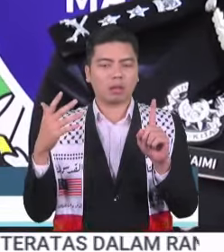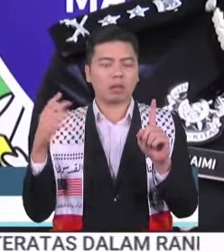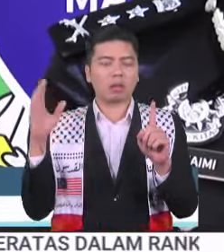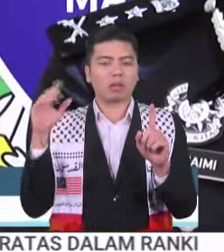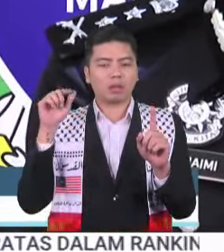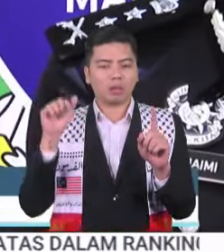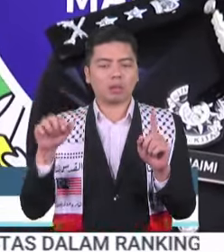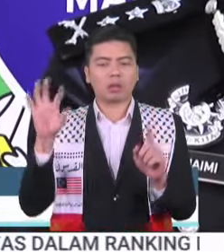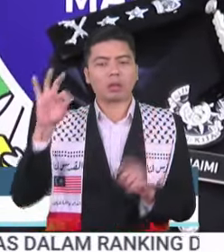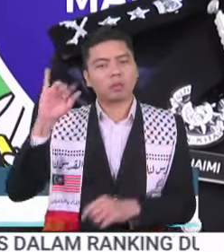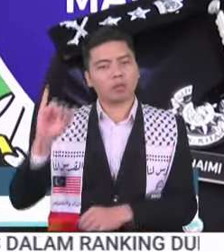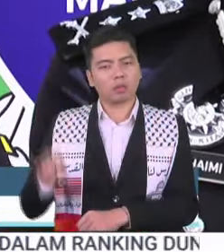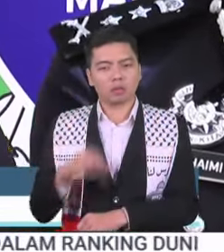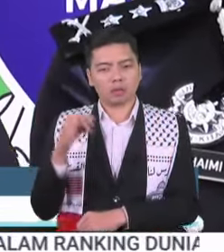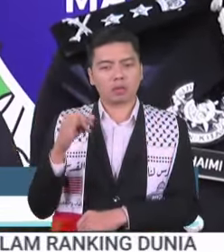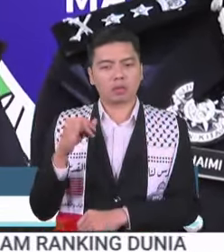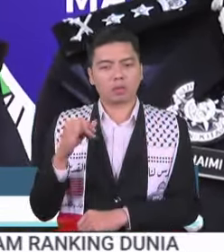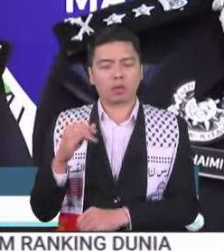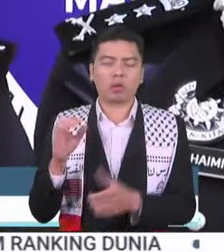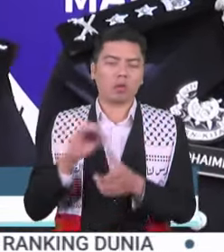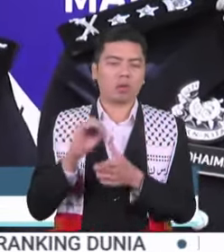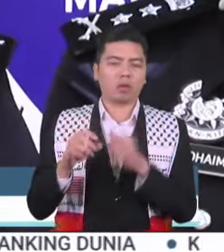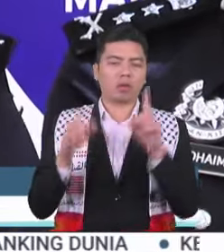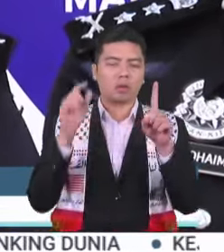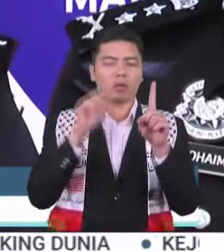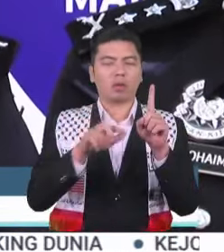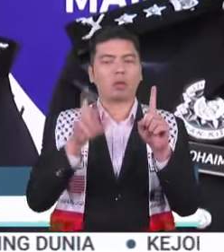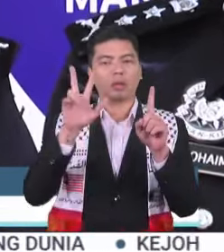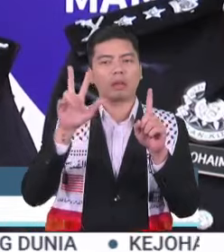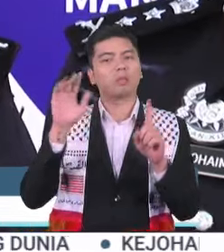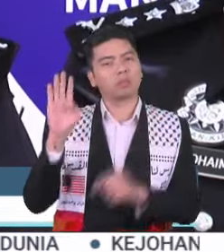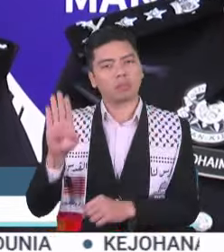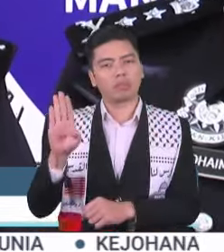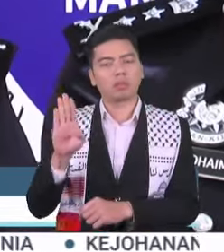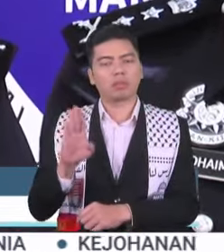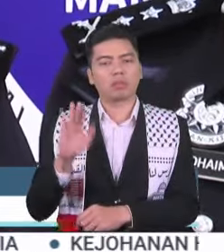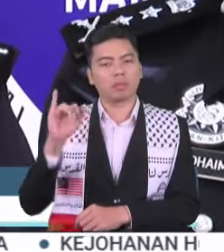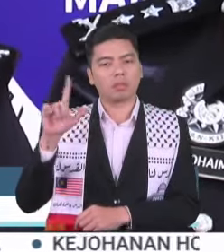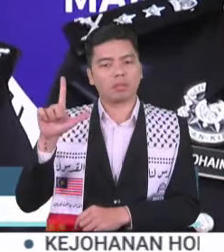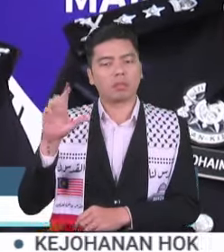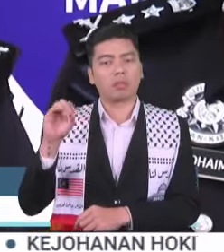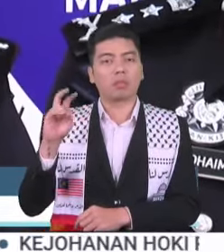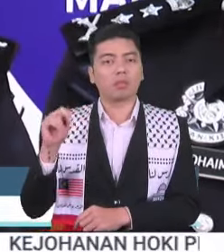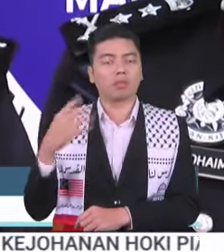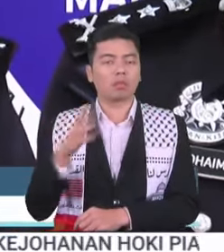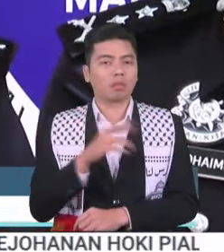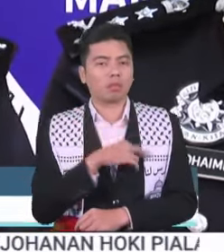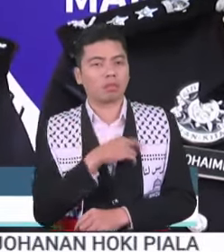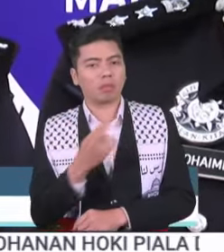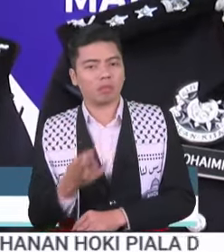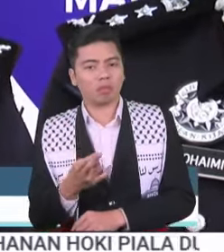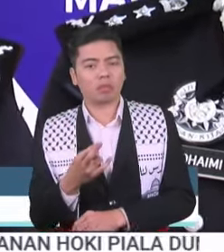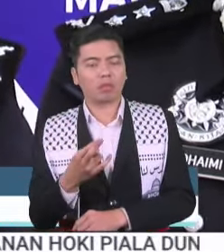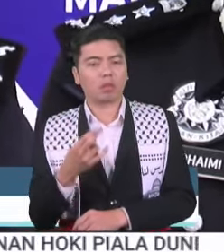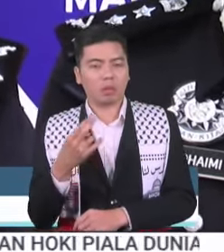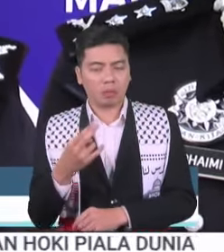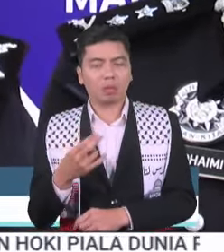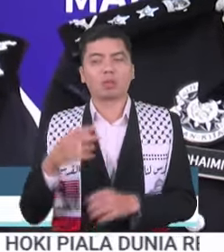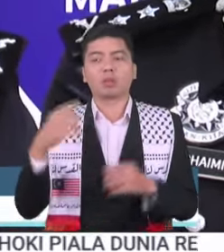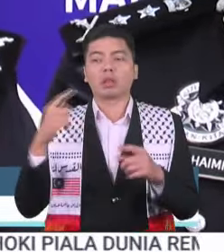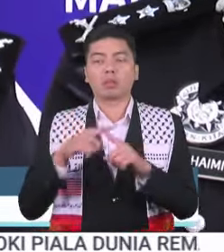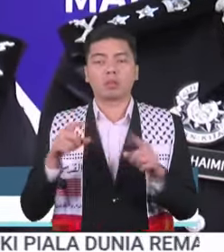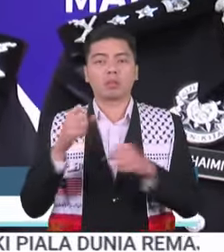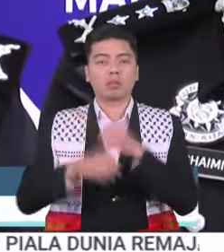1,313.9 juta ringgit ataupun 1.3 bilion. Itulah kerugian dia. Berbanding dengan tahun